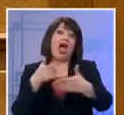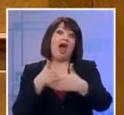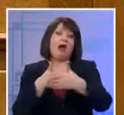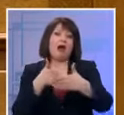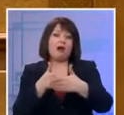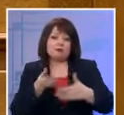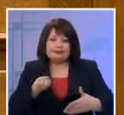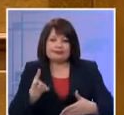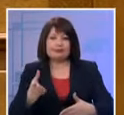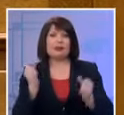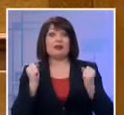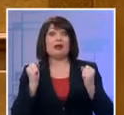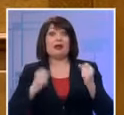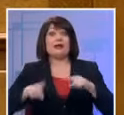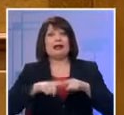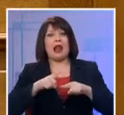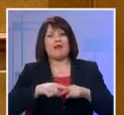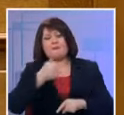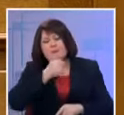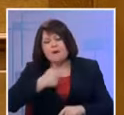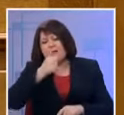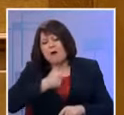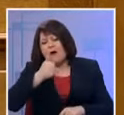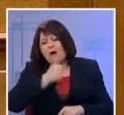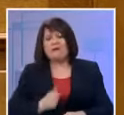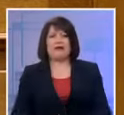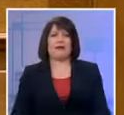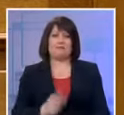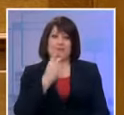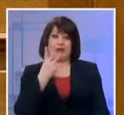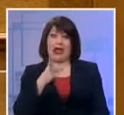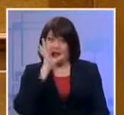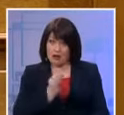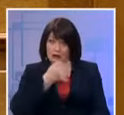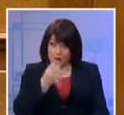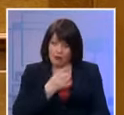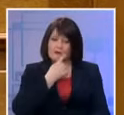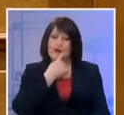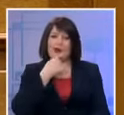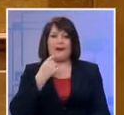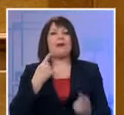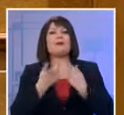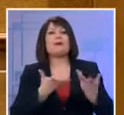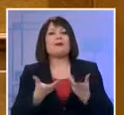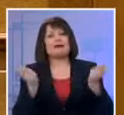η χώρα δεν αντέχει άλλο αυτό το μαρτύριο. Θα πω 2-3 αλήθειες. Διαπραγμάτευση δεν κάνατε